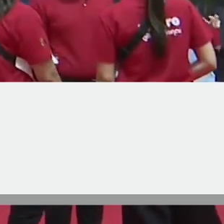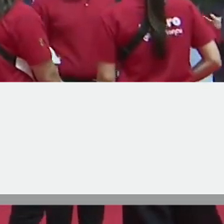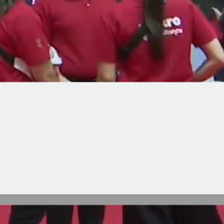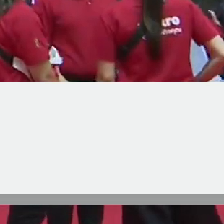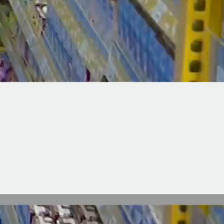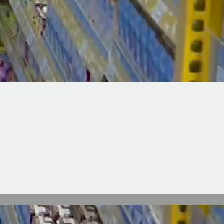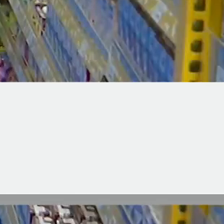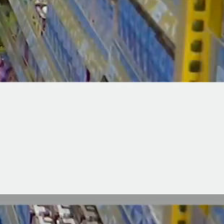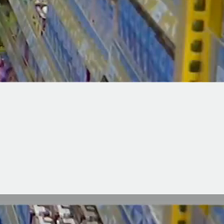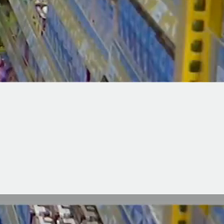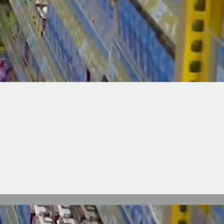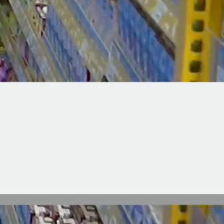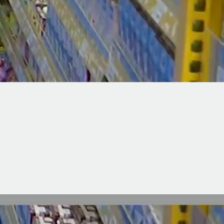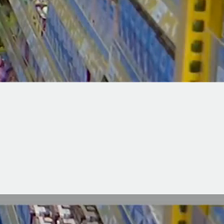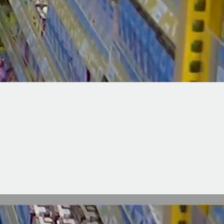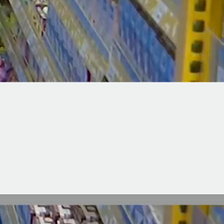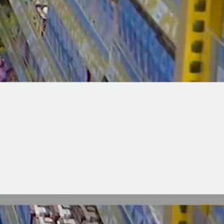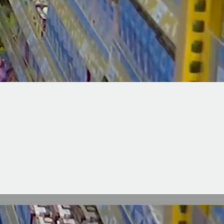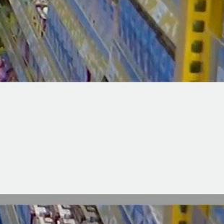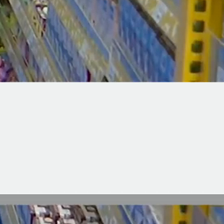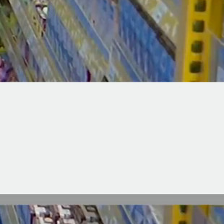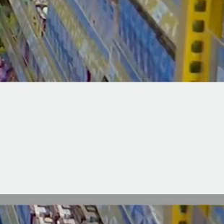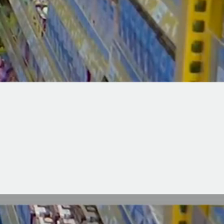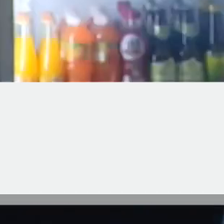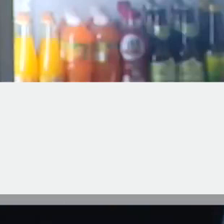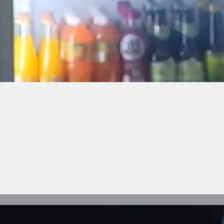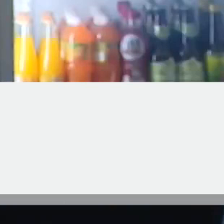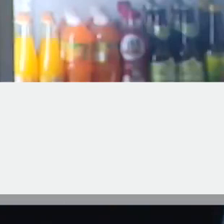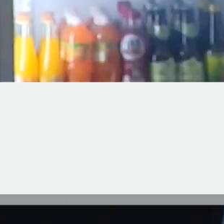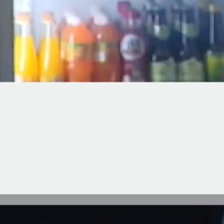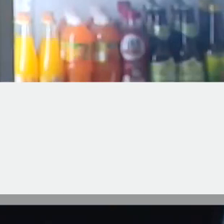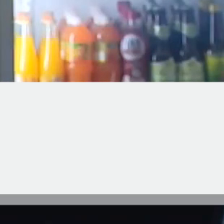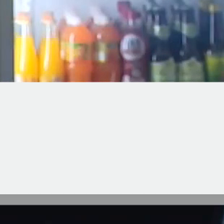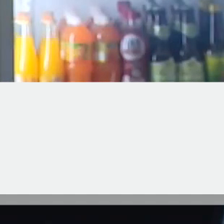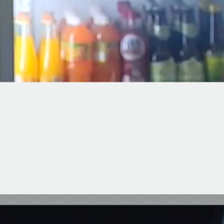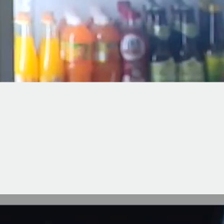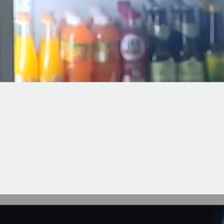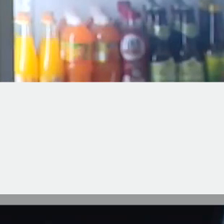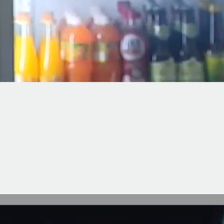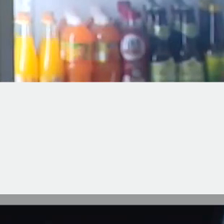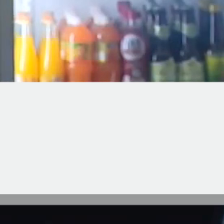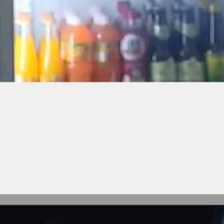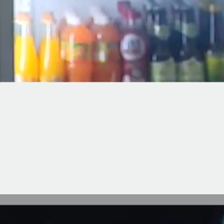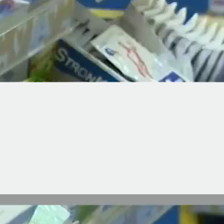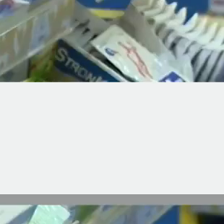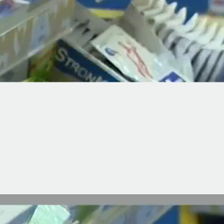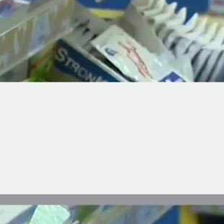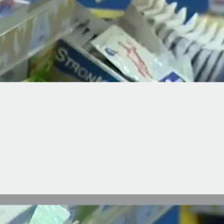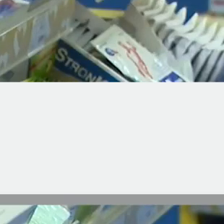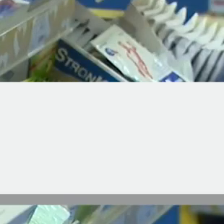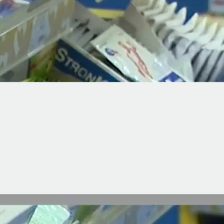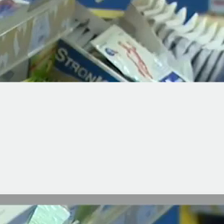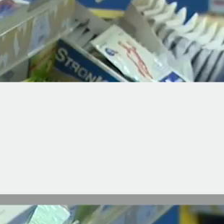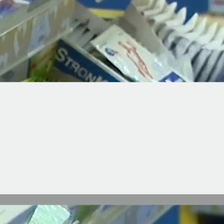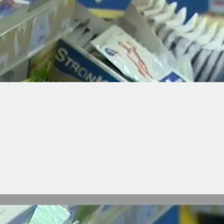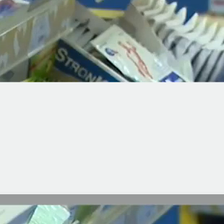ยในรูปแบบพันธมิตรทางการค้าสูตรที่3นะคะบัดดี้สมาร์ทค่ะร้านค้าปลีกรูปแบบใหม่ในลักษณะหุ้นส่วนท